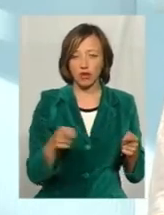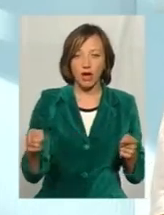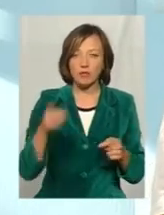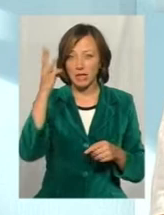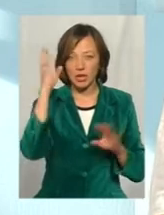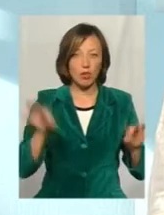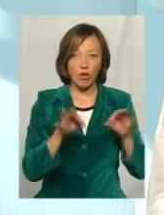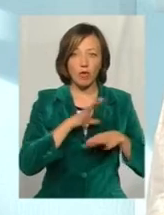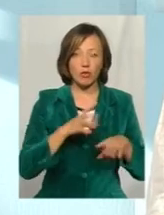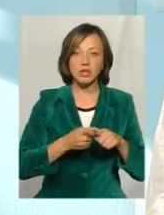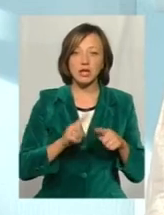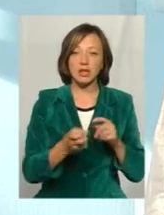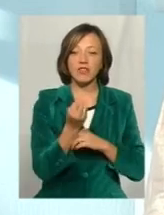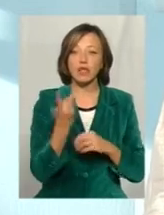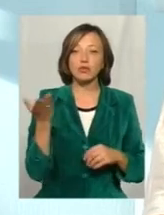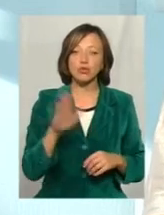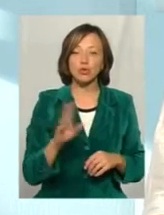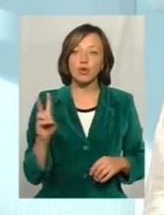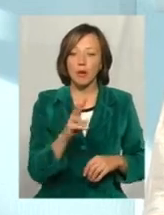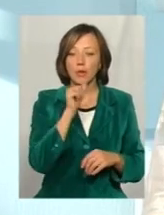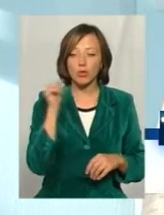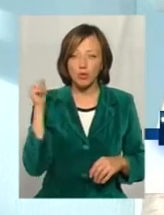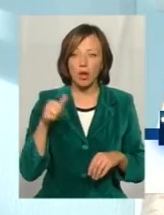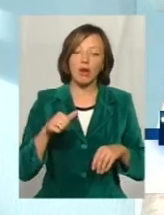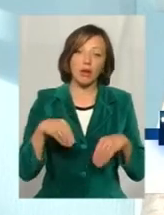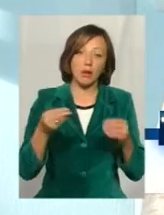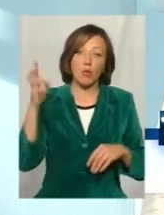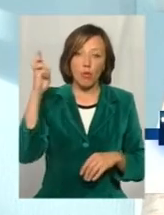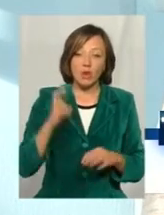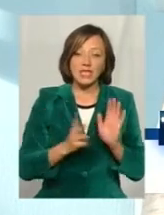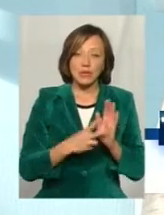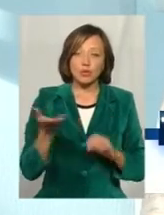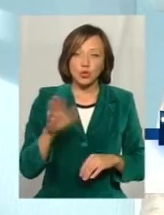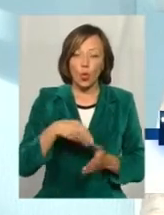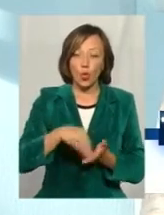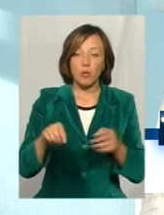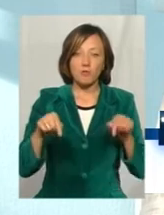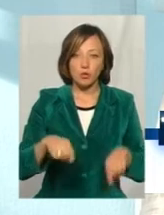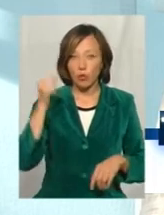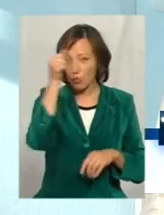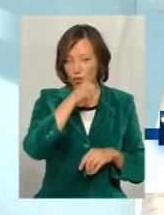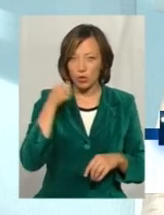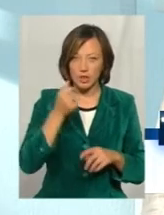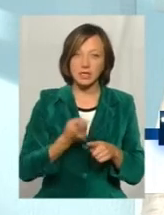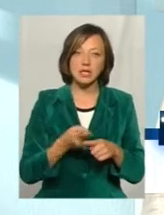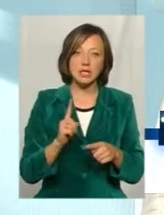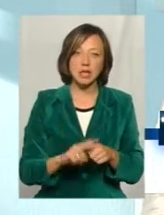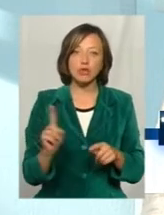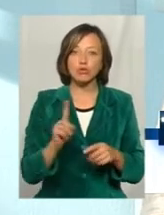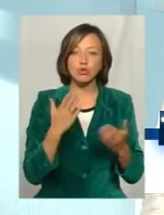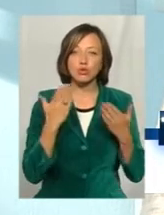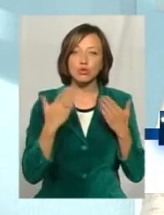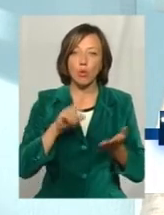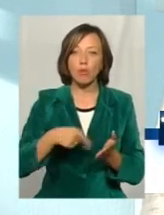не було. Це було 12 тролейбусів в минулому році, дай Боже, що 7 купимо в цьому році. Це що